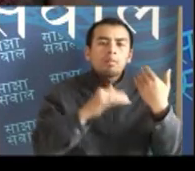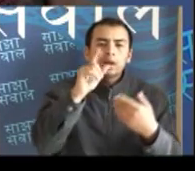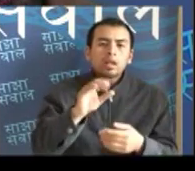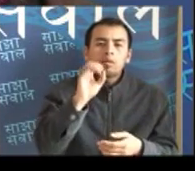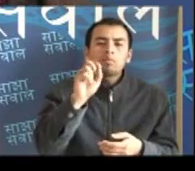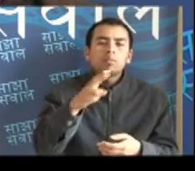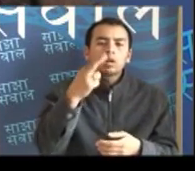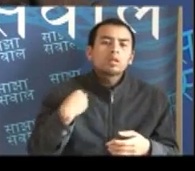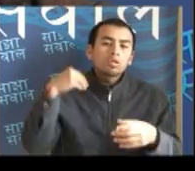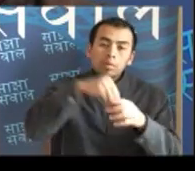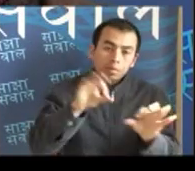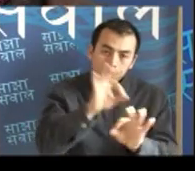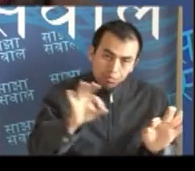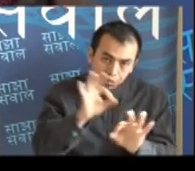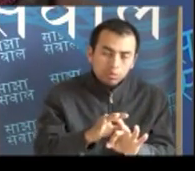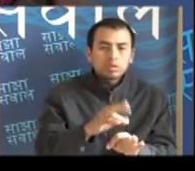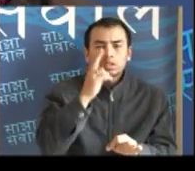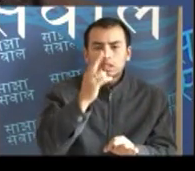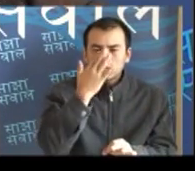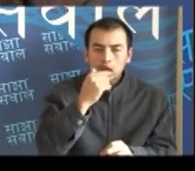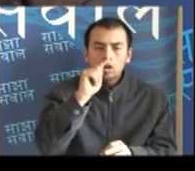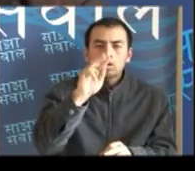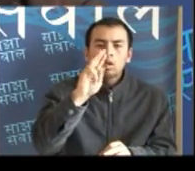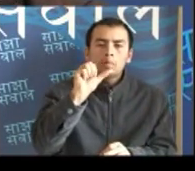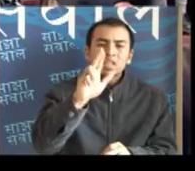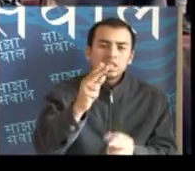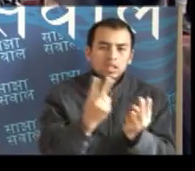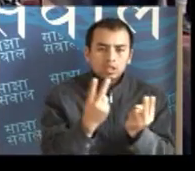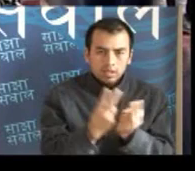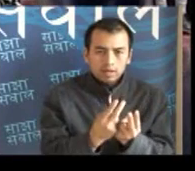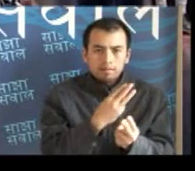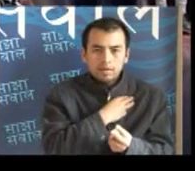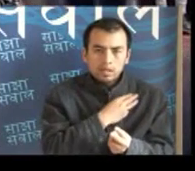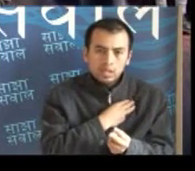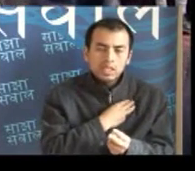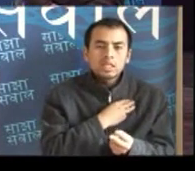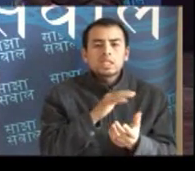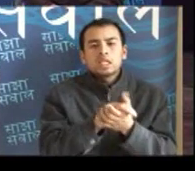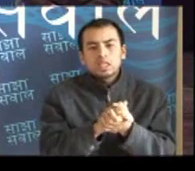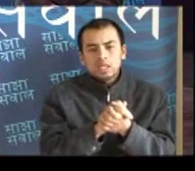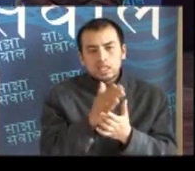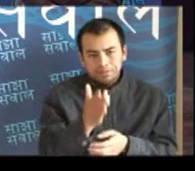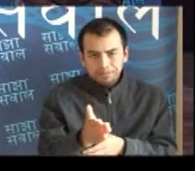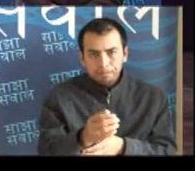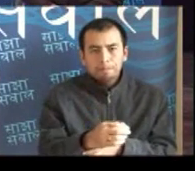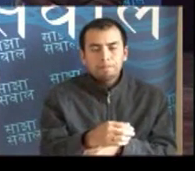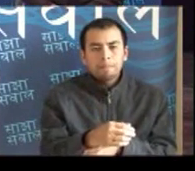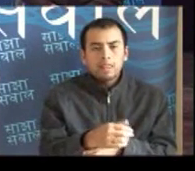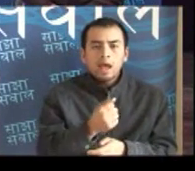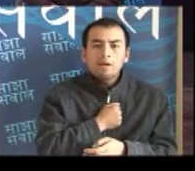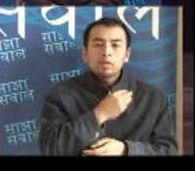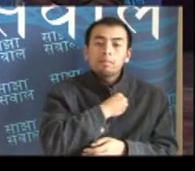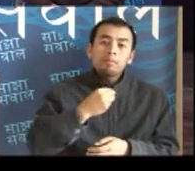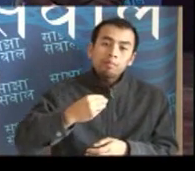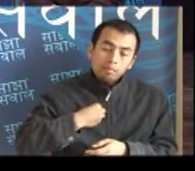वर्गलाई समेट्न नसकेको कारणले पनि हाम्रो कमल लामिछाने जस्ता साथीले आफ्नो